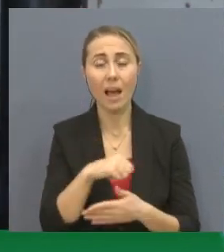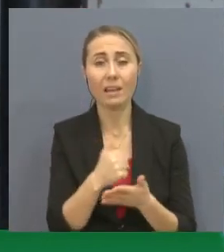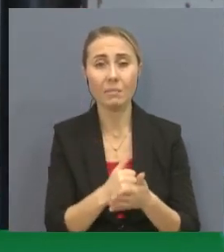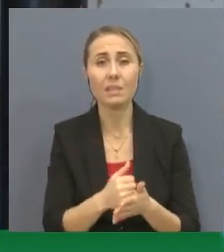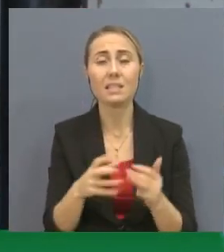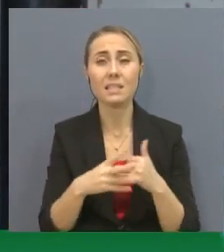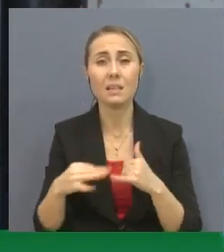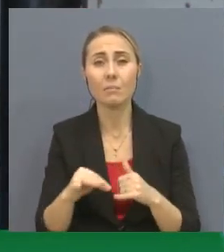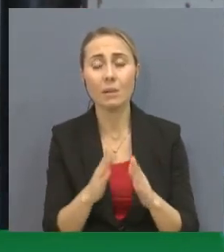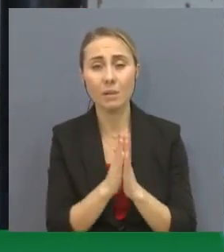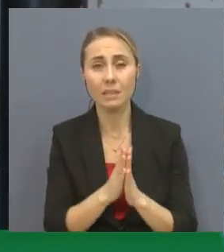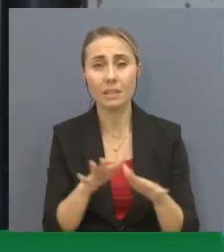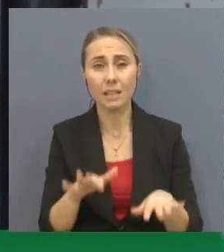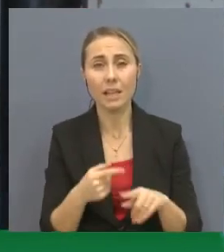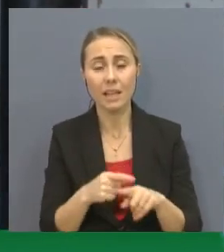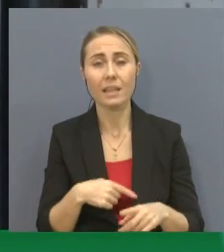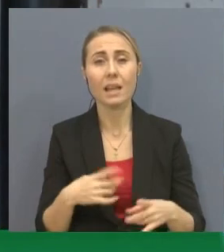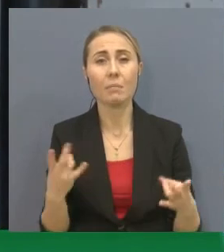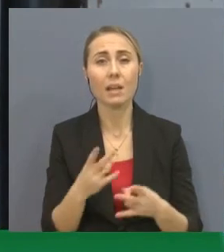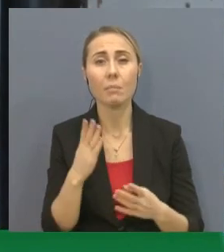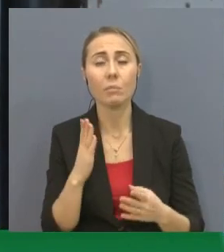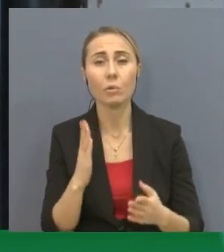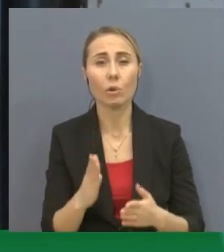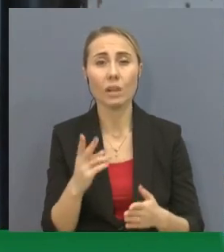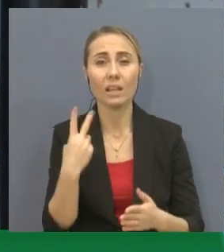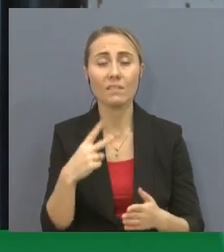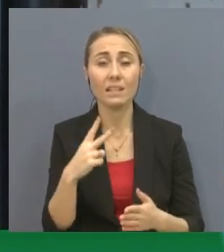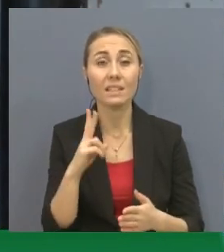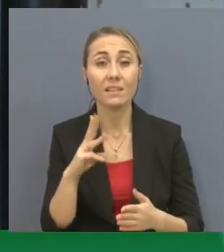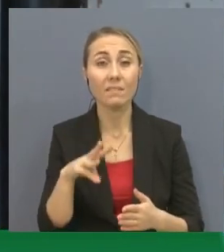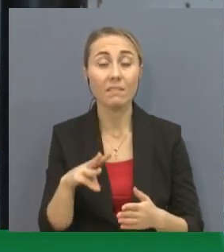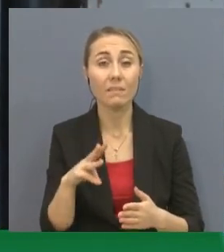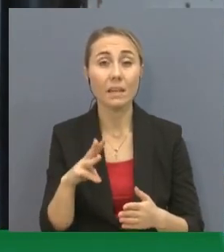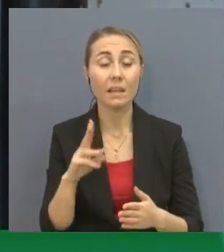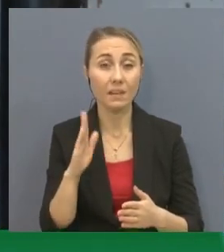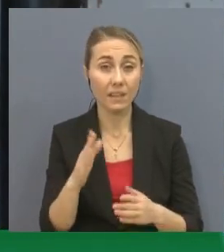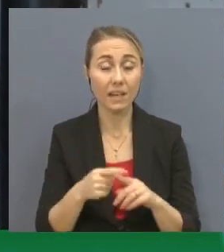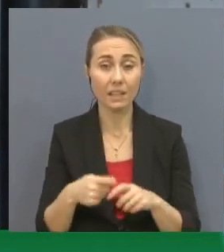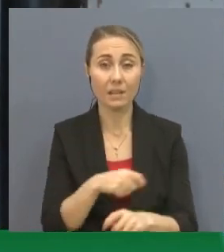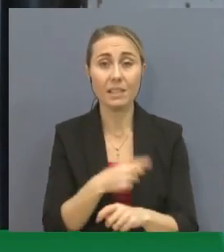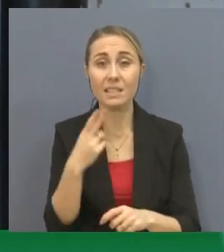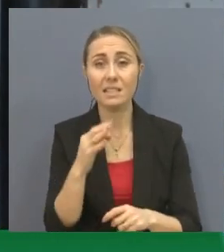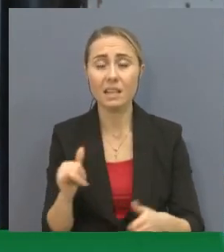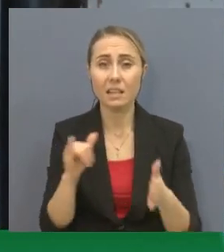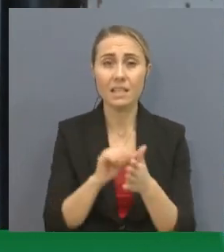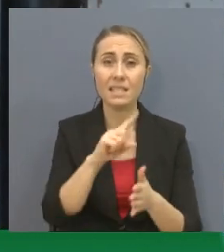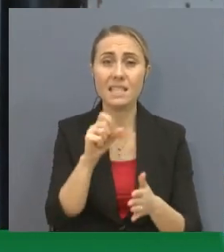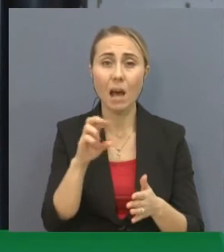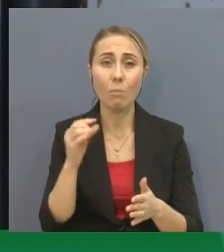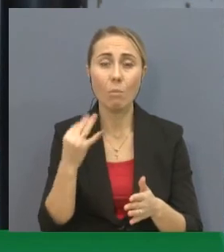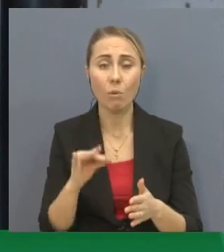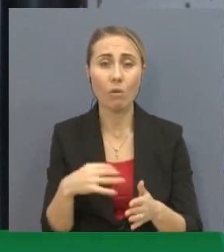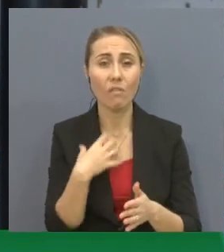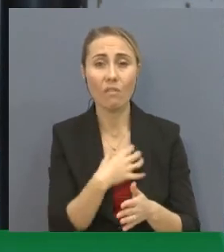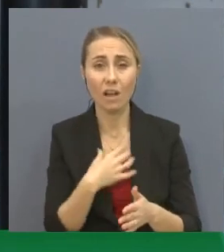участок действительно она бы буквально 20 квадратных метров и мы поставили бы цех для забоя очень нужно и важно ведь к нам